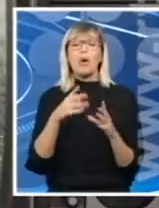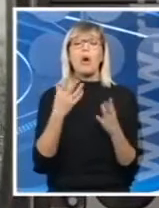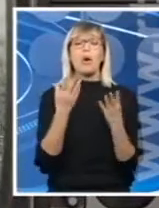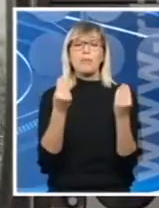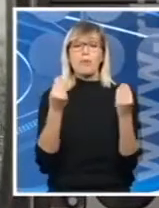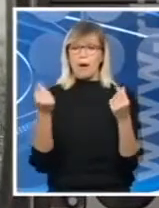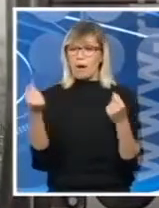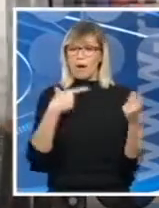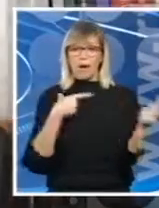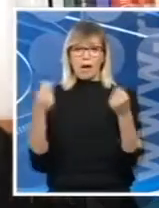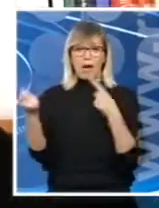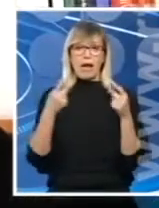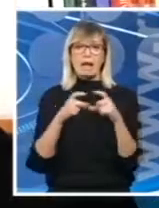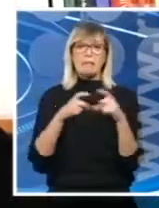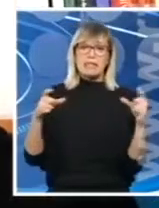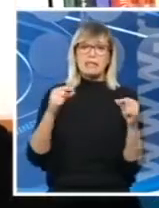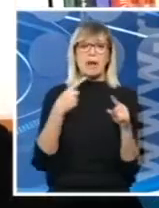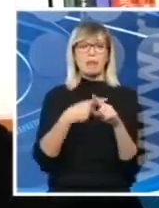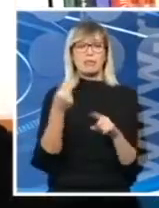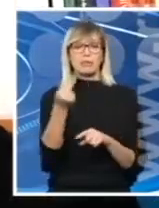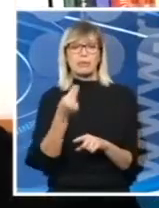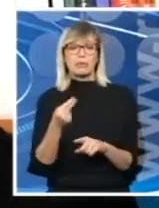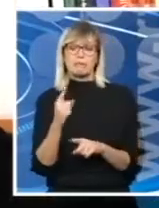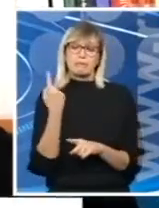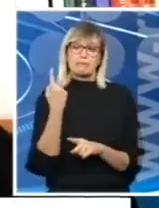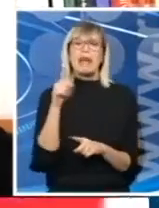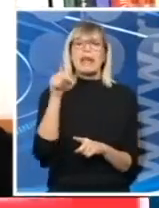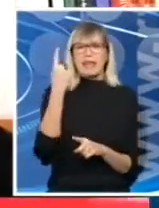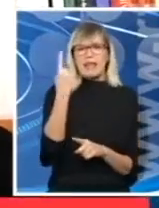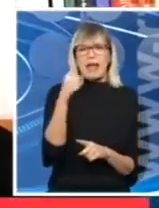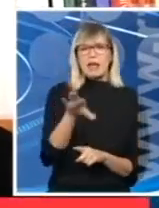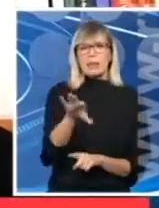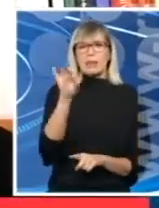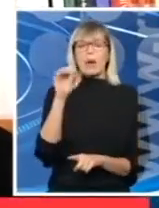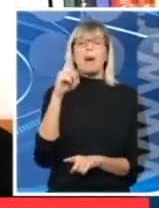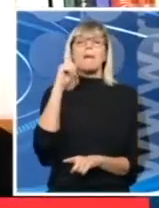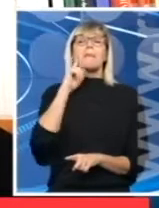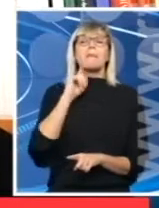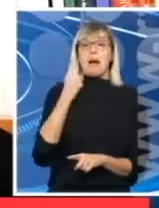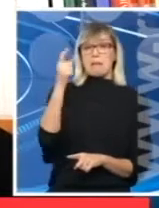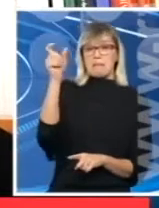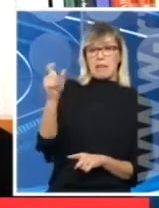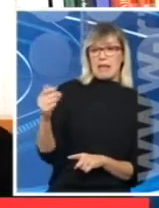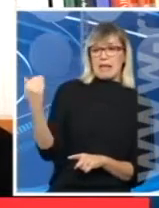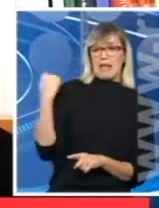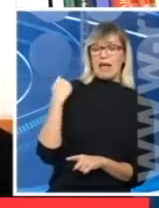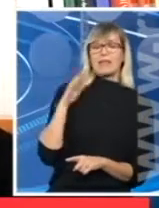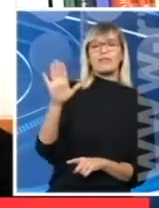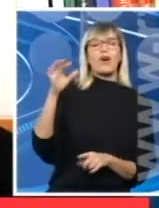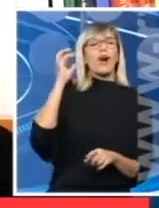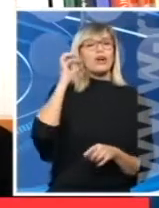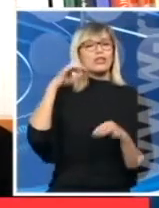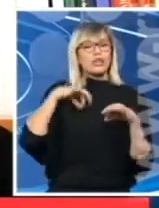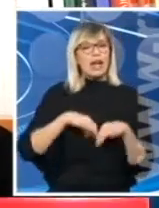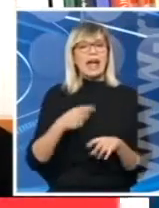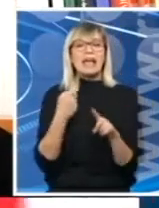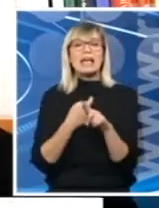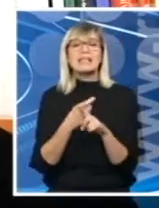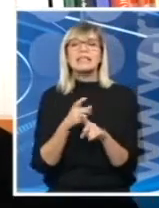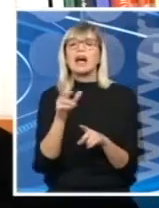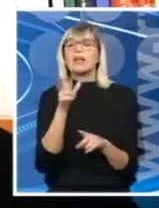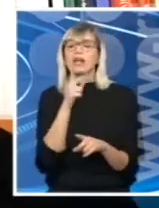radova, ali i pisama. Možda bih izdvojila jedno. Mama nam je javila da je njena Kristina za prvu knjigu